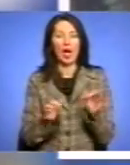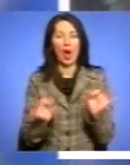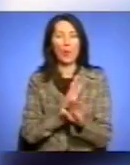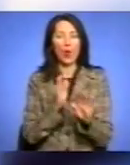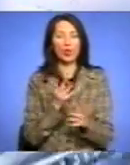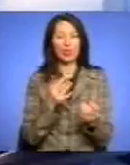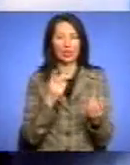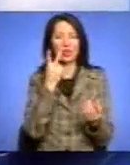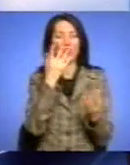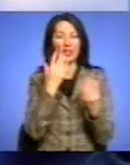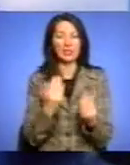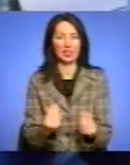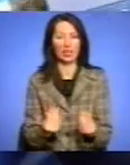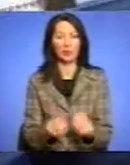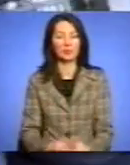2 днів.